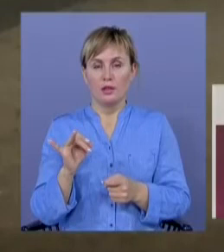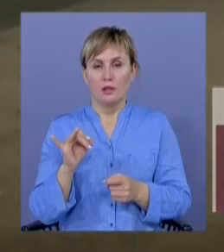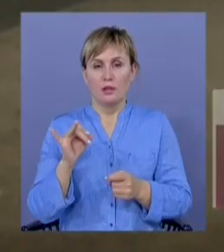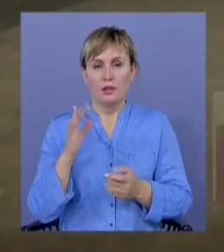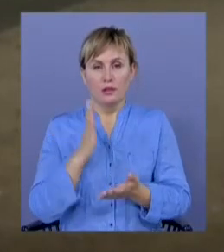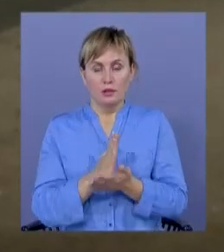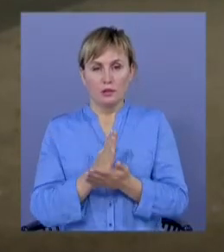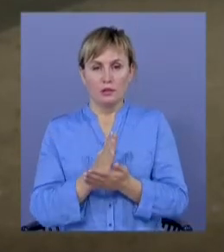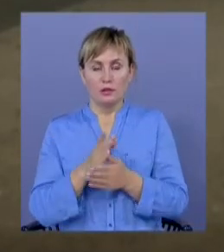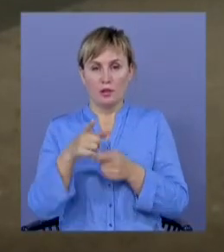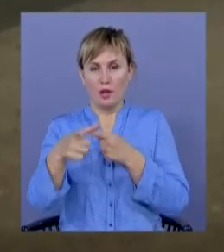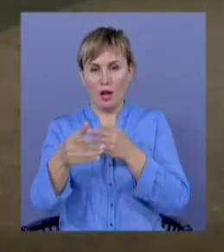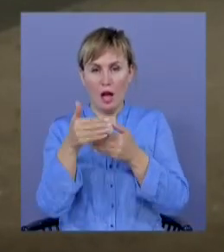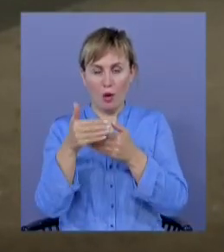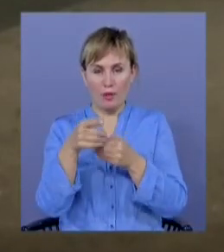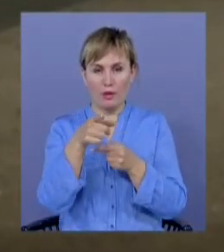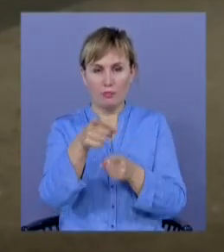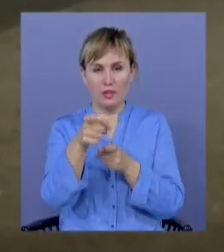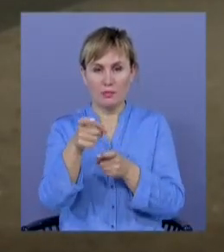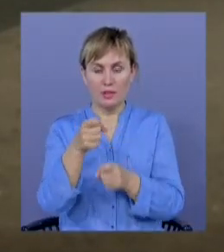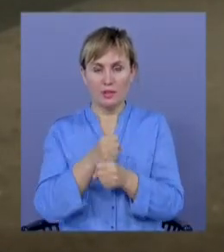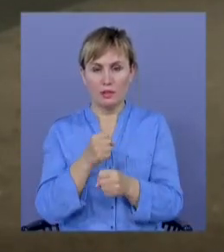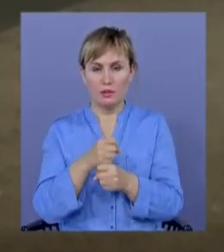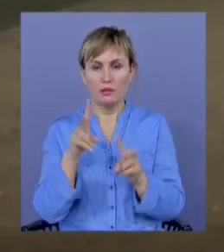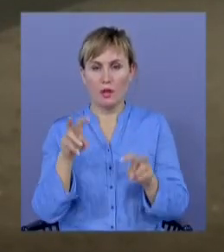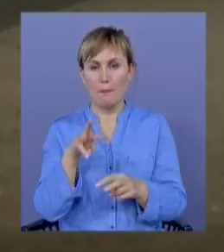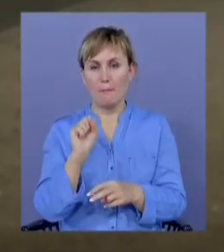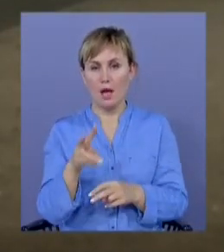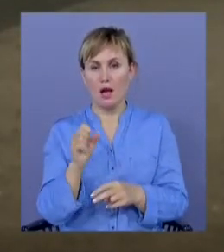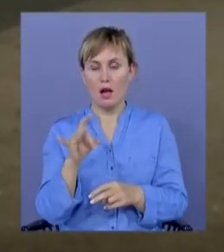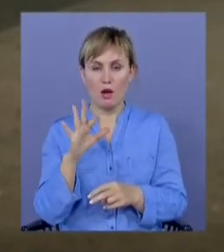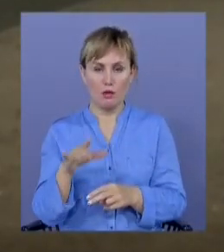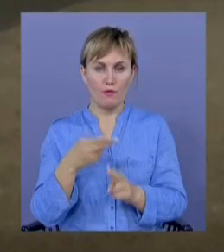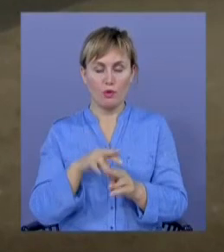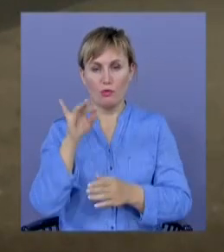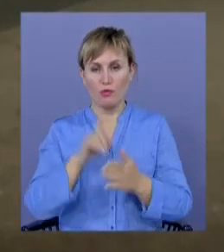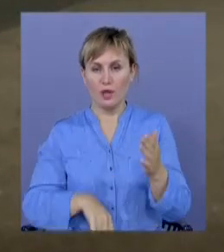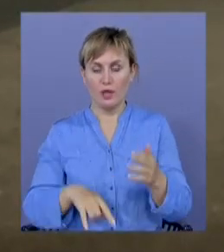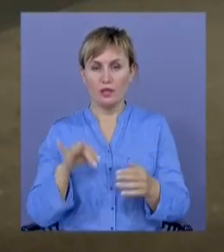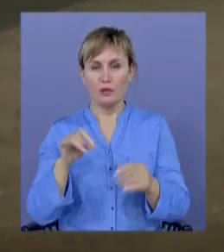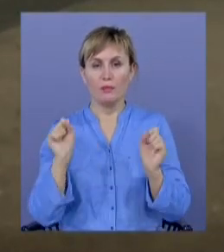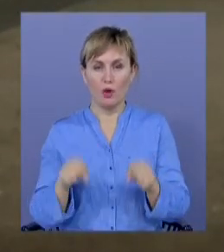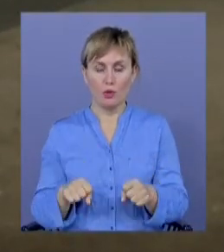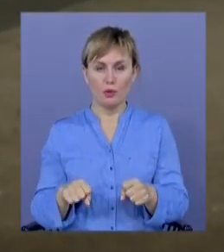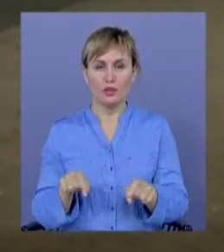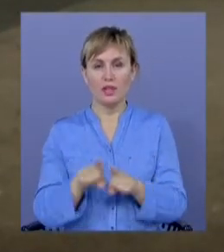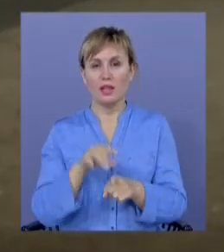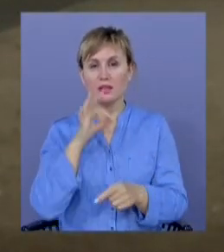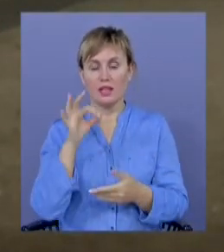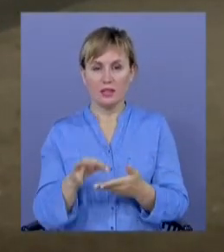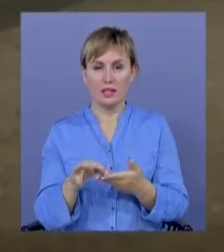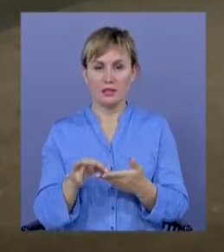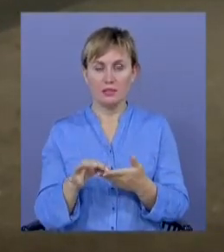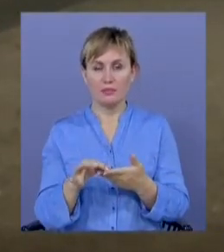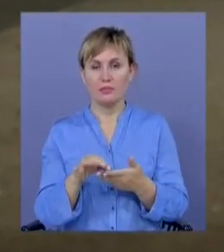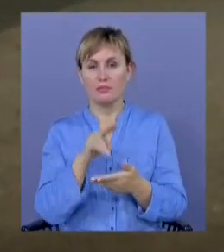Владеют короткоствольным оружием. Сегодня они стреляют из пистолетов Макарова. Короткоствольным оружием они уверенно владеют и могут, так